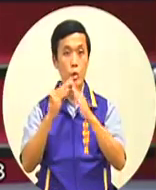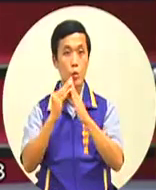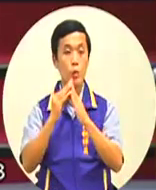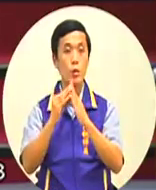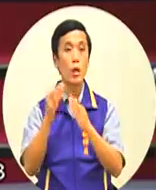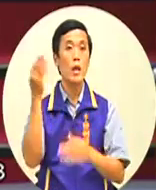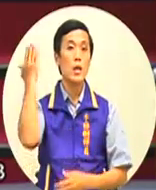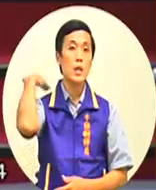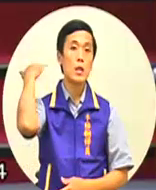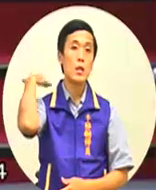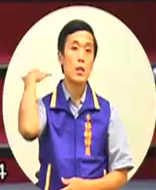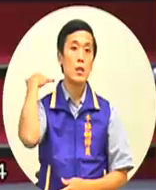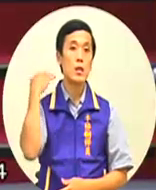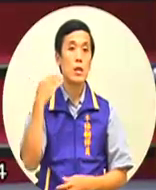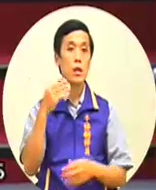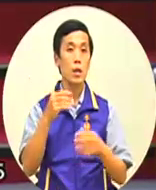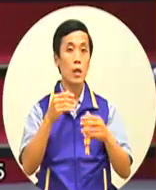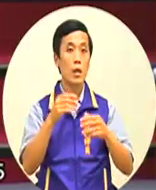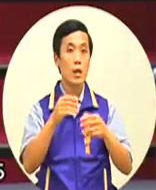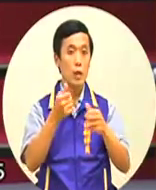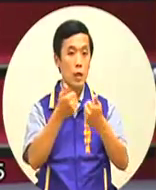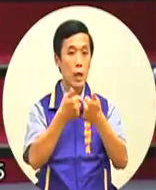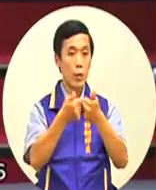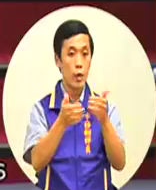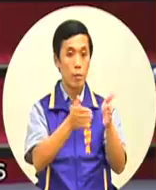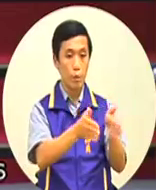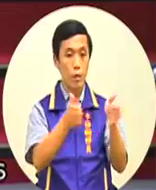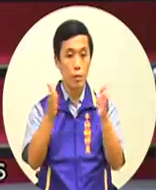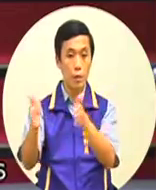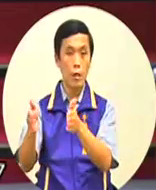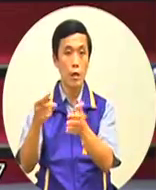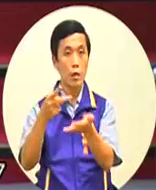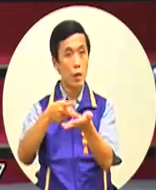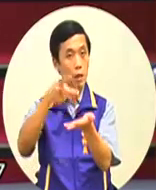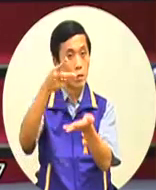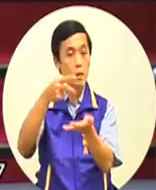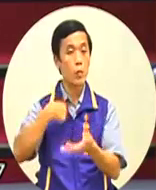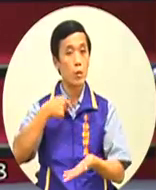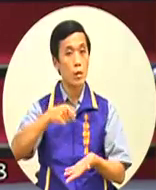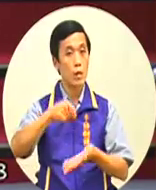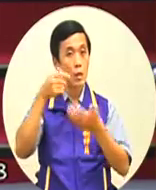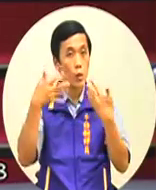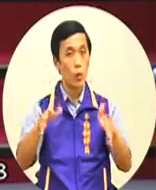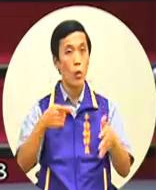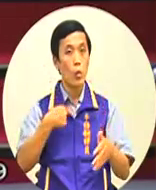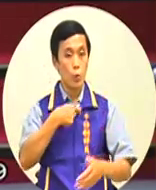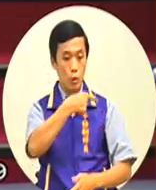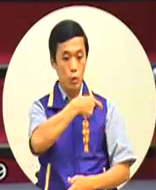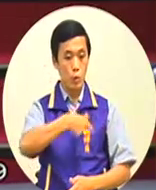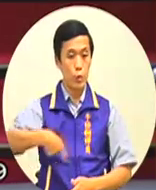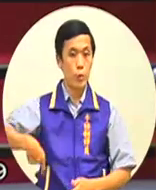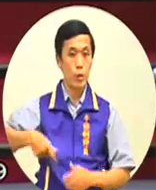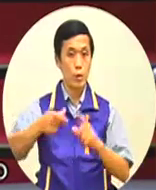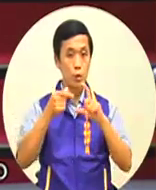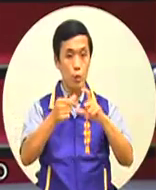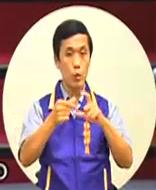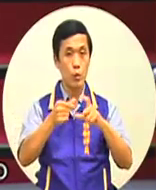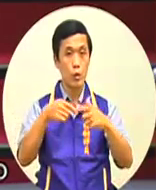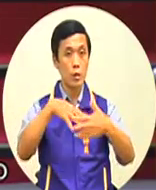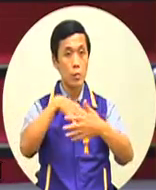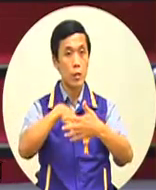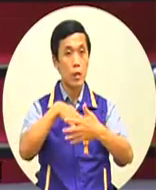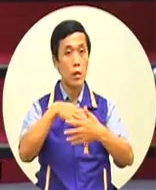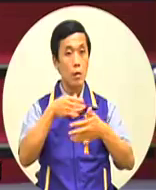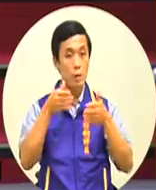的两次的定期大会我这么提过了哈，因为在我的选区里面，并不是针对我的选区了，但是我的选区里